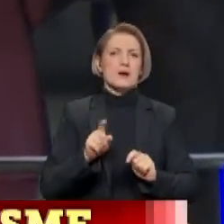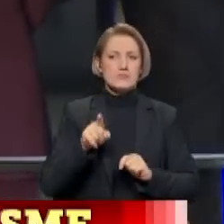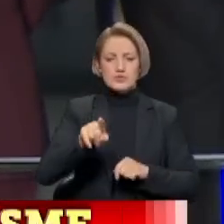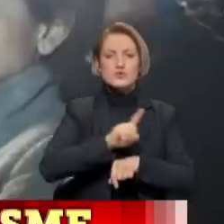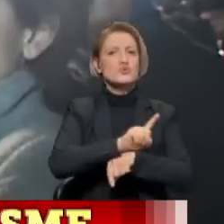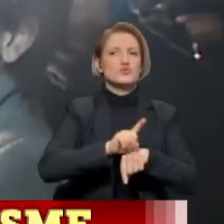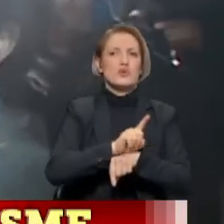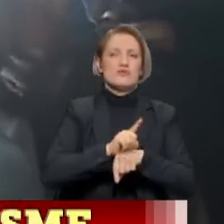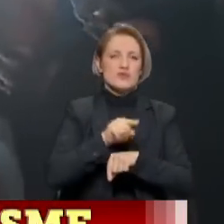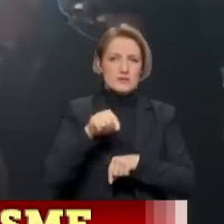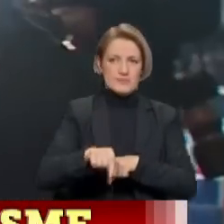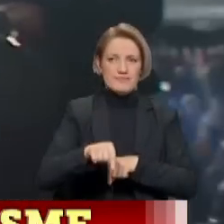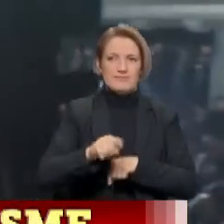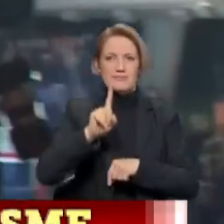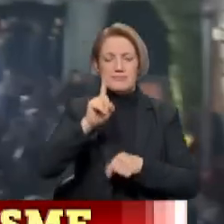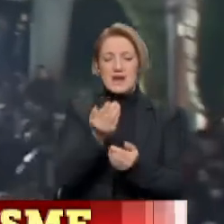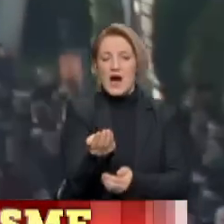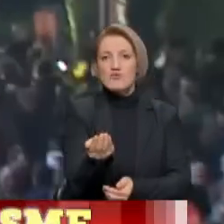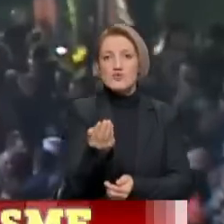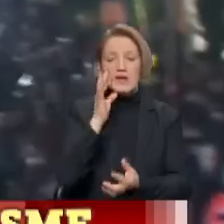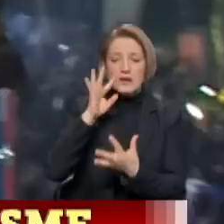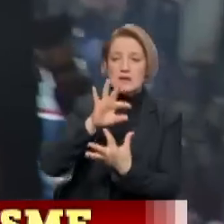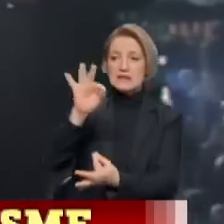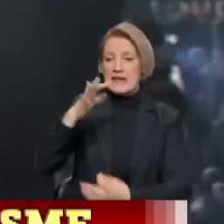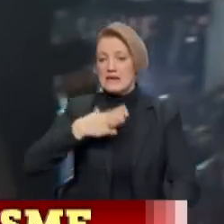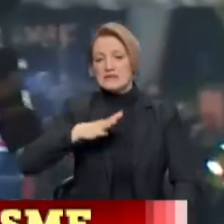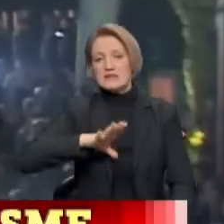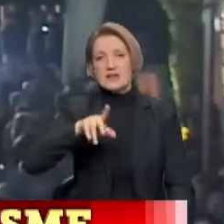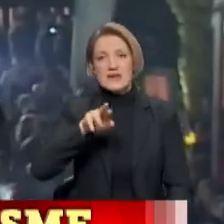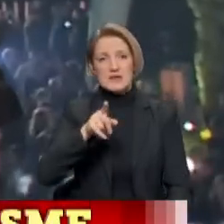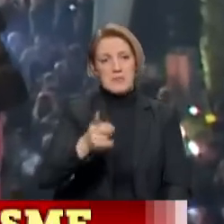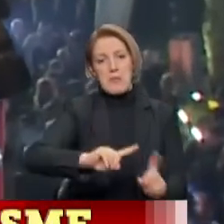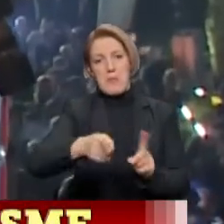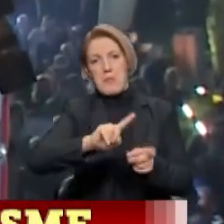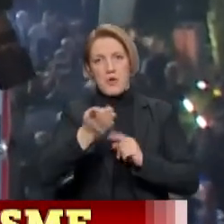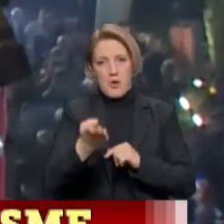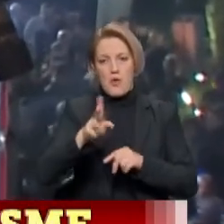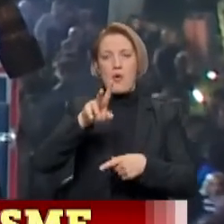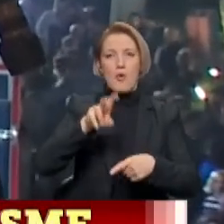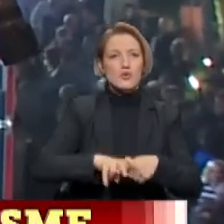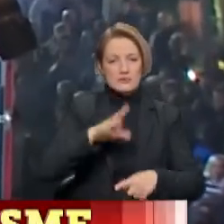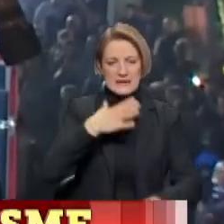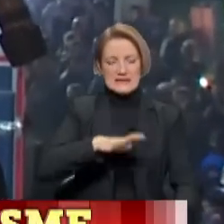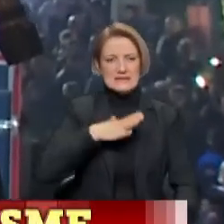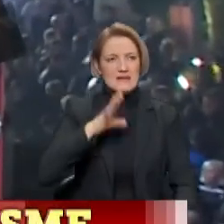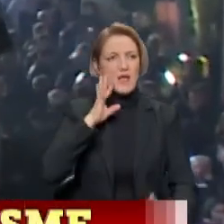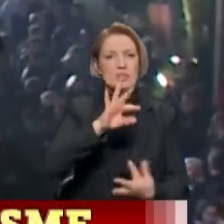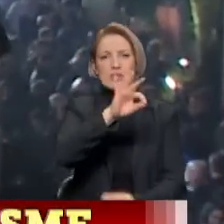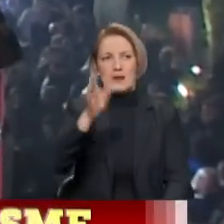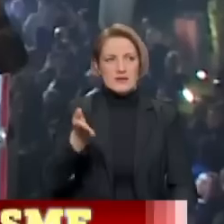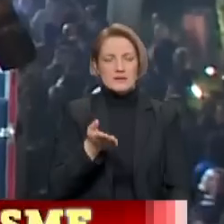bu süreci bir avuç insanın istediği yörüngeye oturtmak